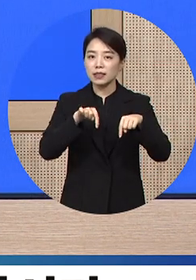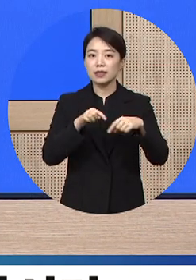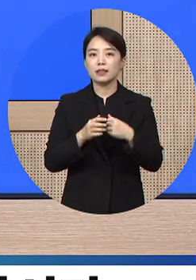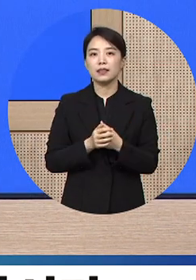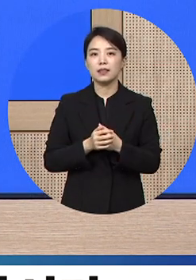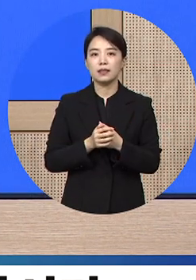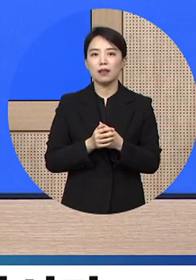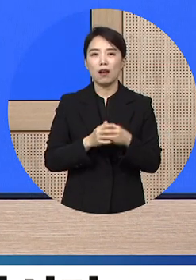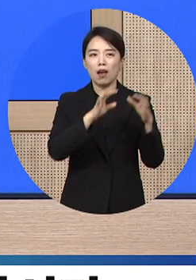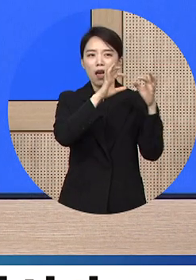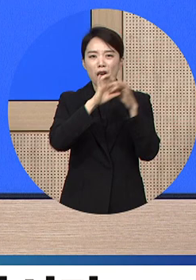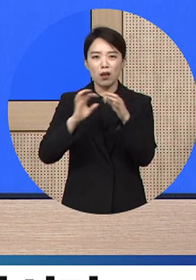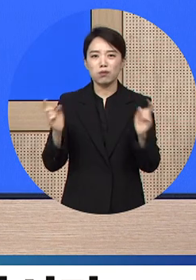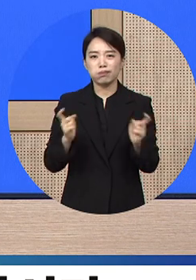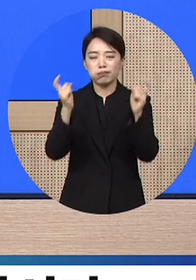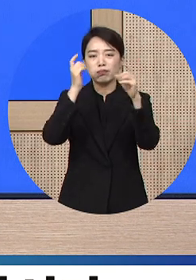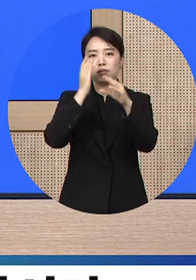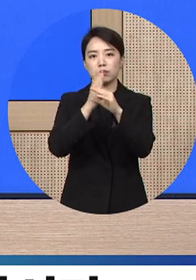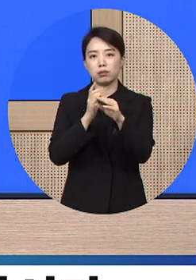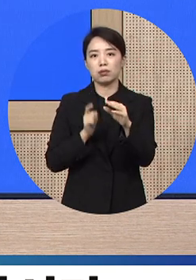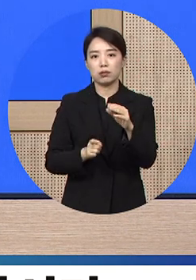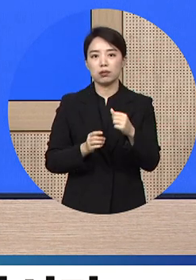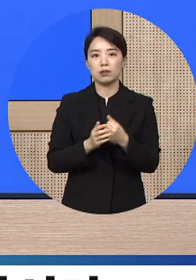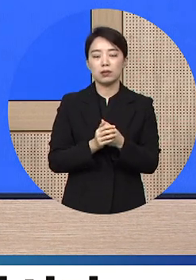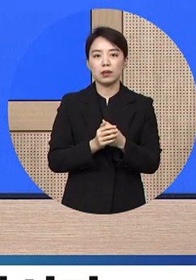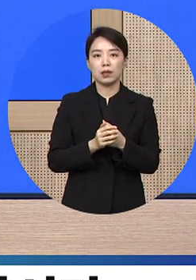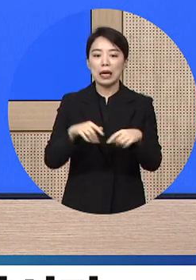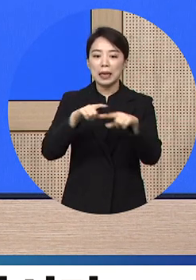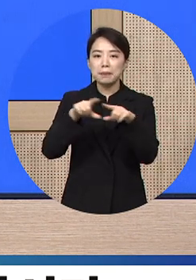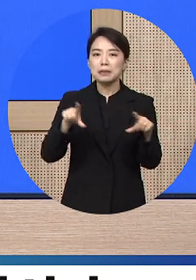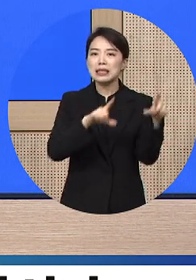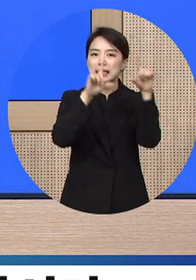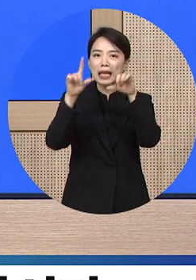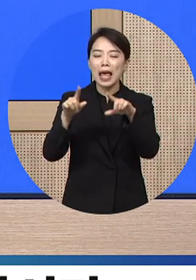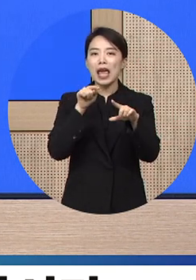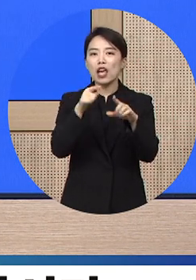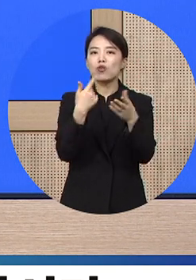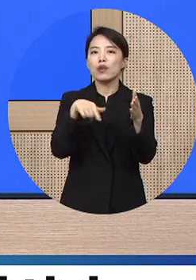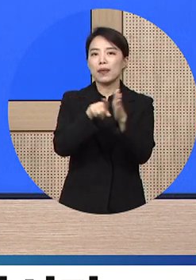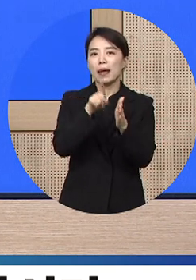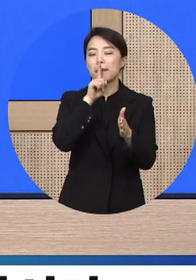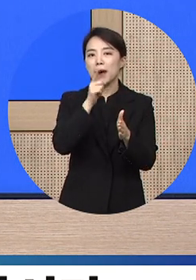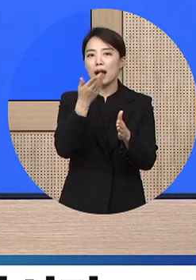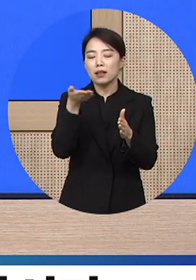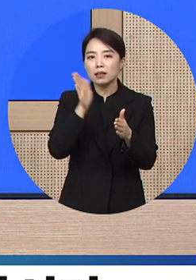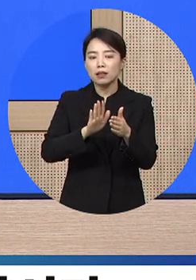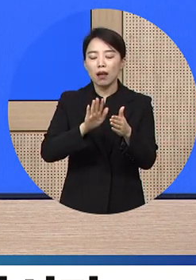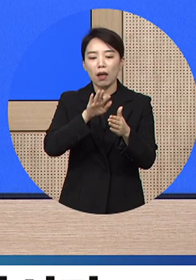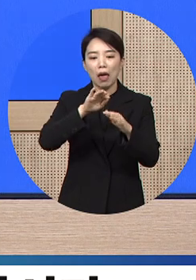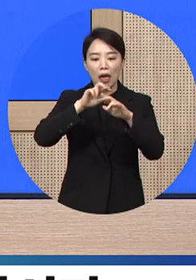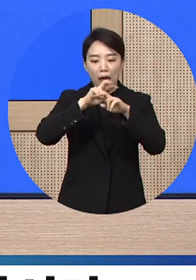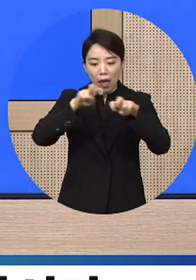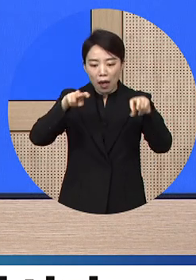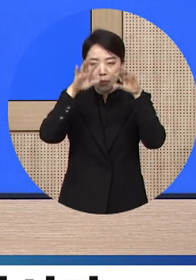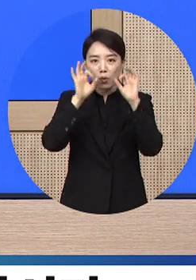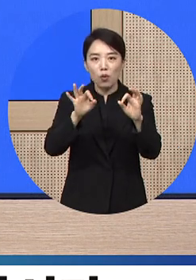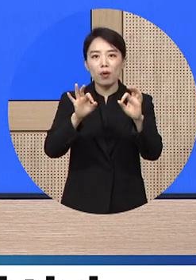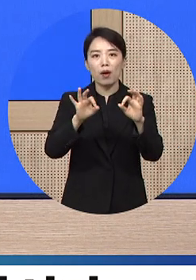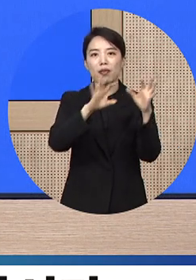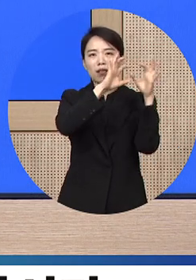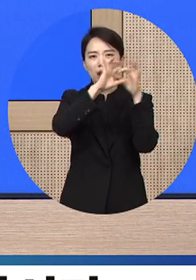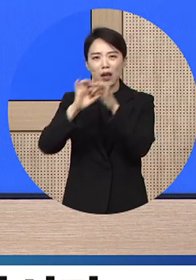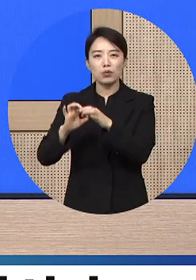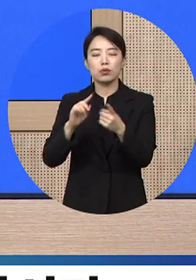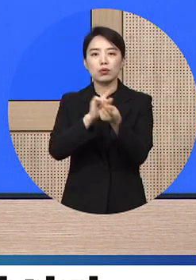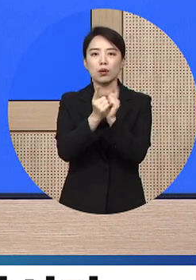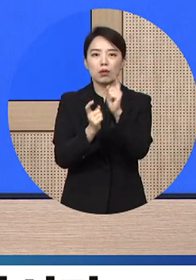말씀드렸지만 끝간데 없이 싸우고 있는 정치입니다. 민생은 말로는 다들 민생을 위한다고 하지만 뒷전에 물리고 끝간데 없이 정쟁을